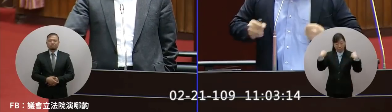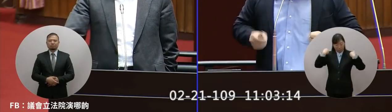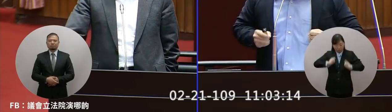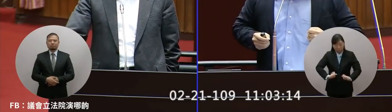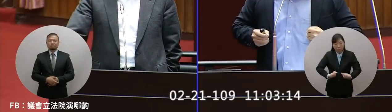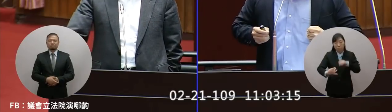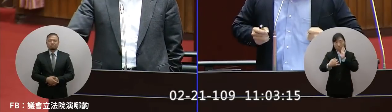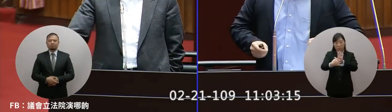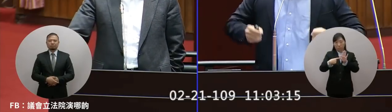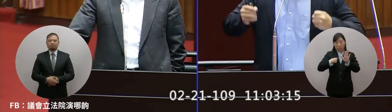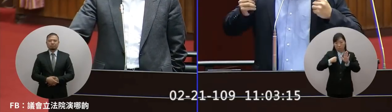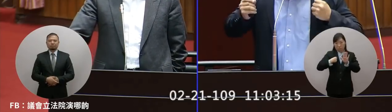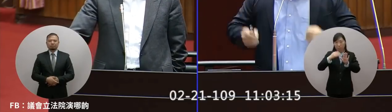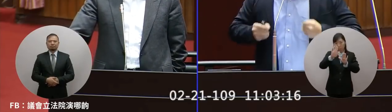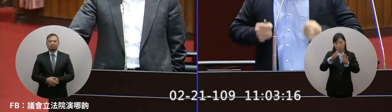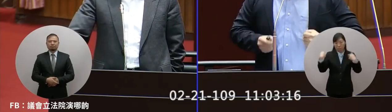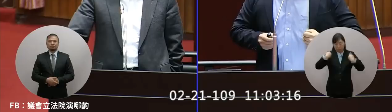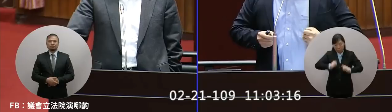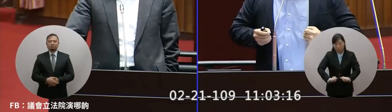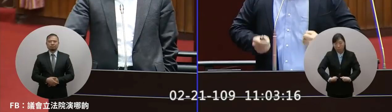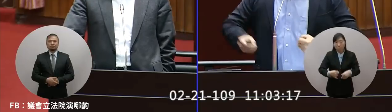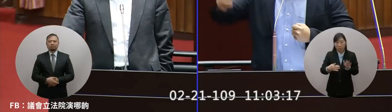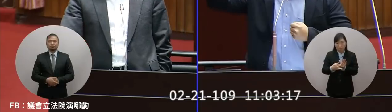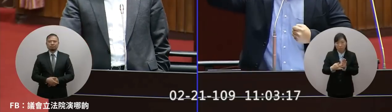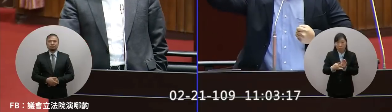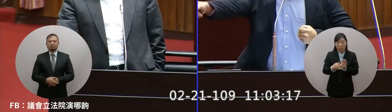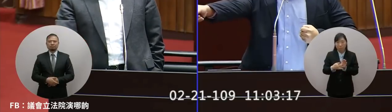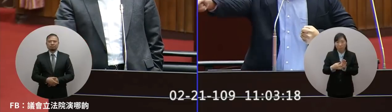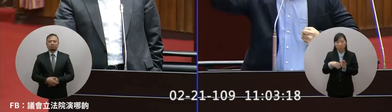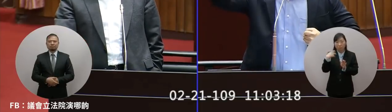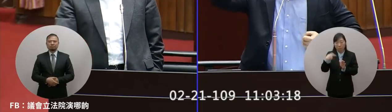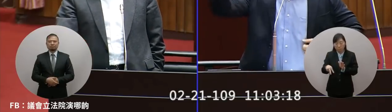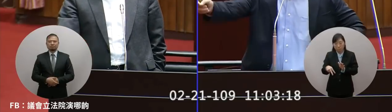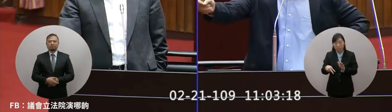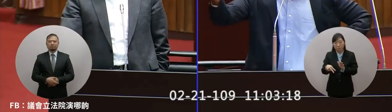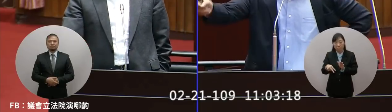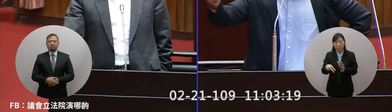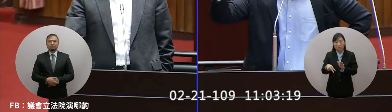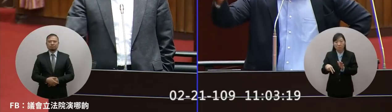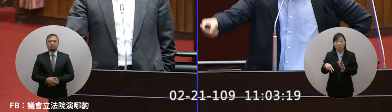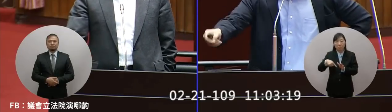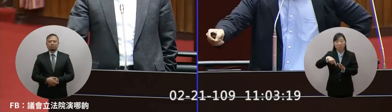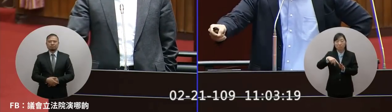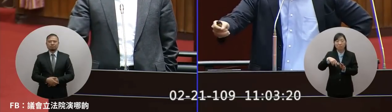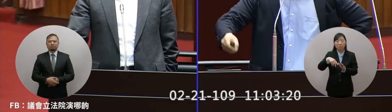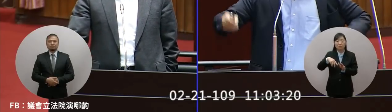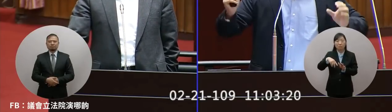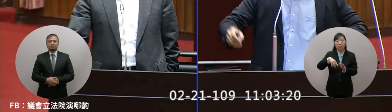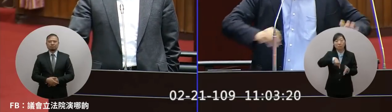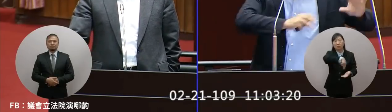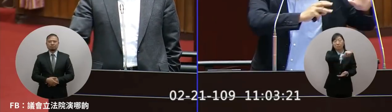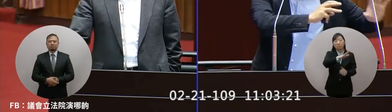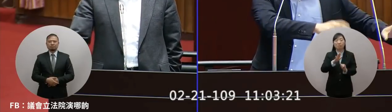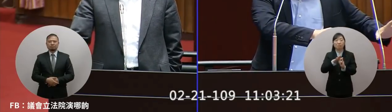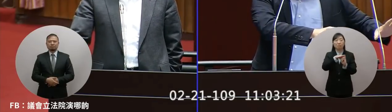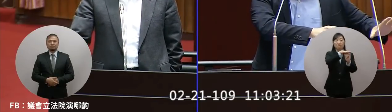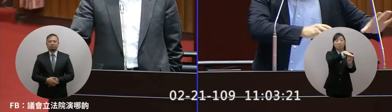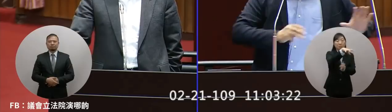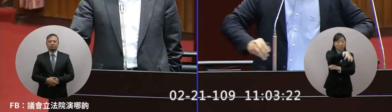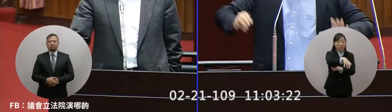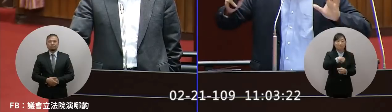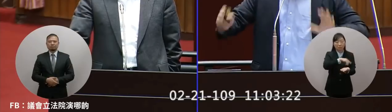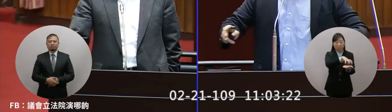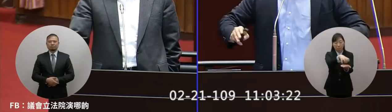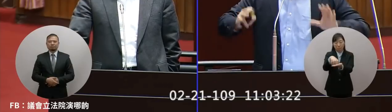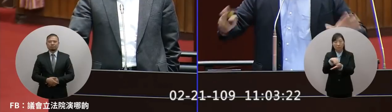个隔离衣，哦，所以他穿这件隔离衣，然后去办这个入殡仪馆的手续，哦，因为要把病都来对嘛，